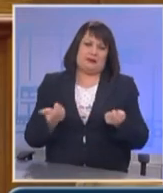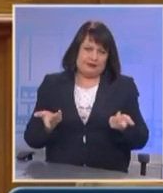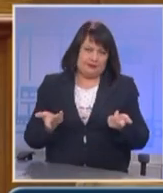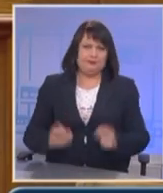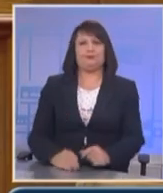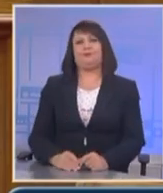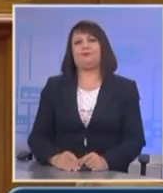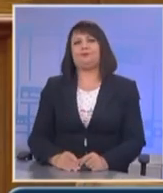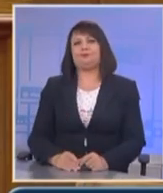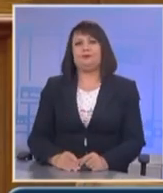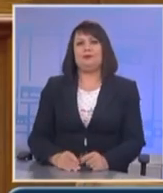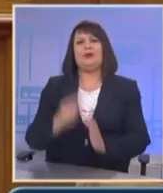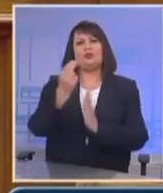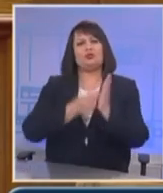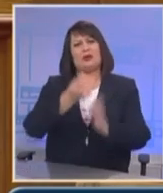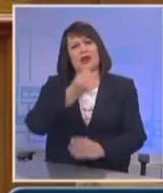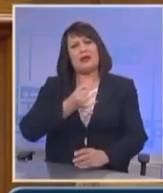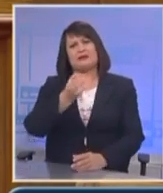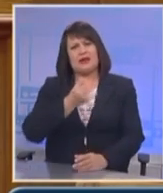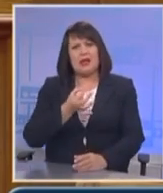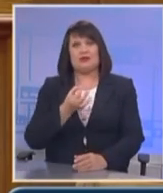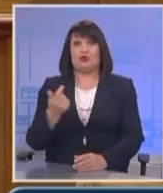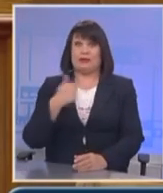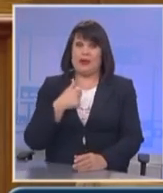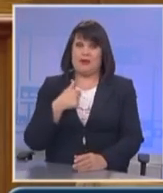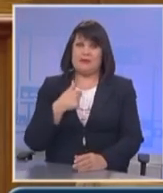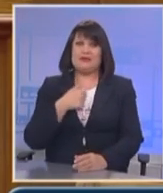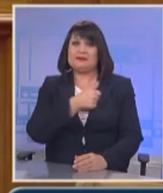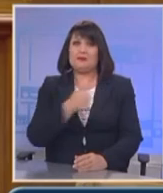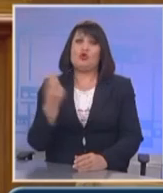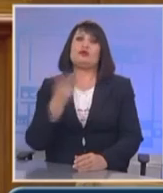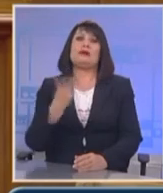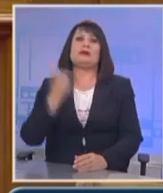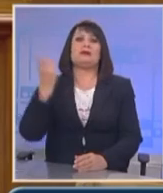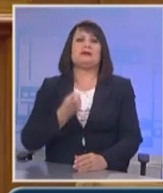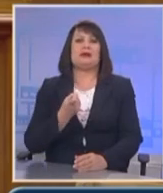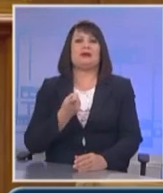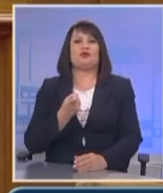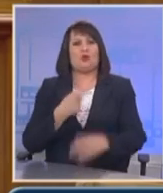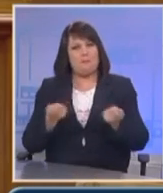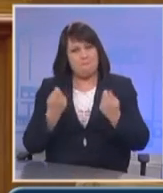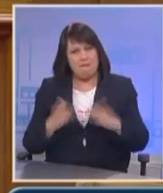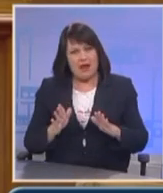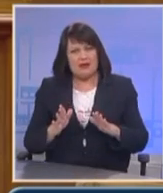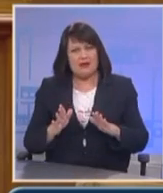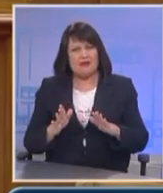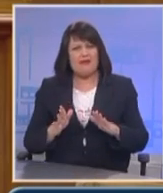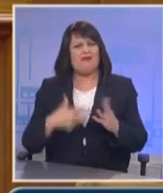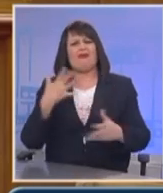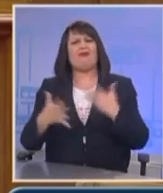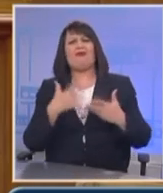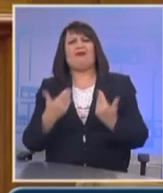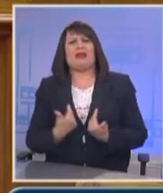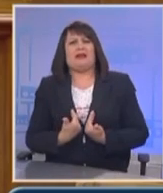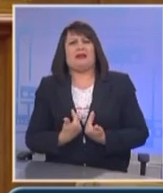που συχνά λέτε ότι επί ημερών μας μόνο στο 33% εφαρμόστηκαν και γιατί κάνουμε τόσο μεγάλη φασαρία για αυτό